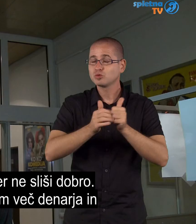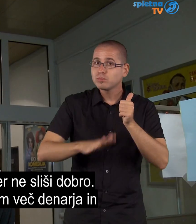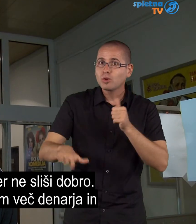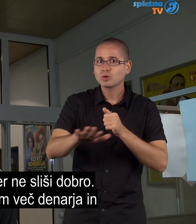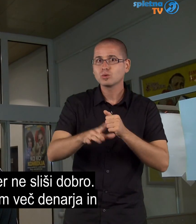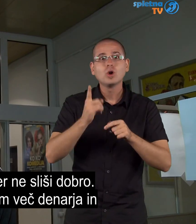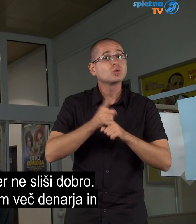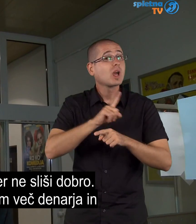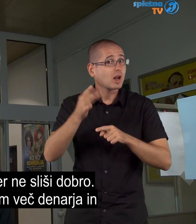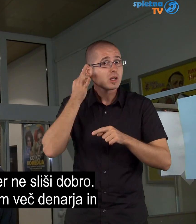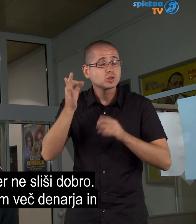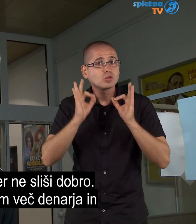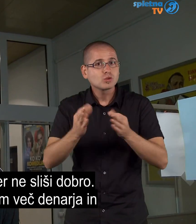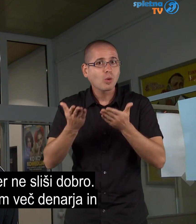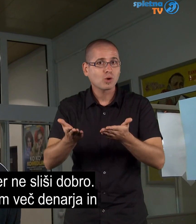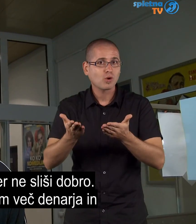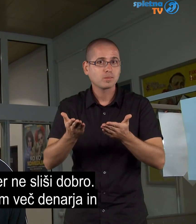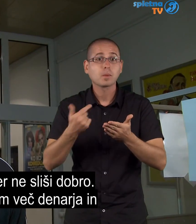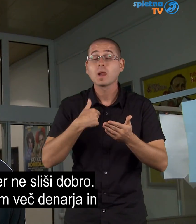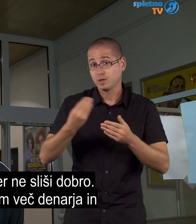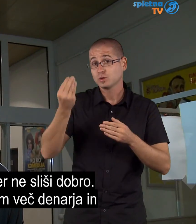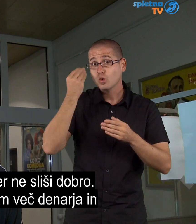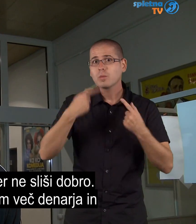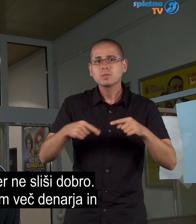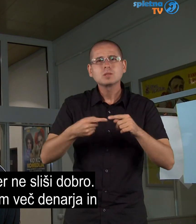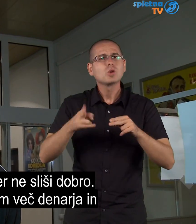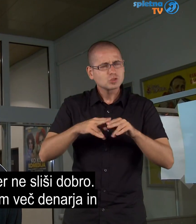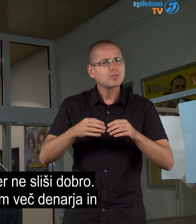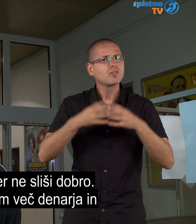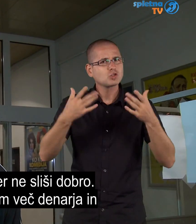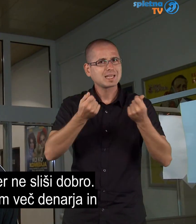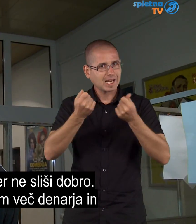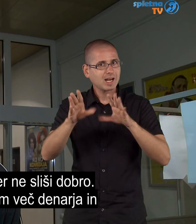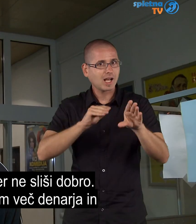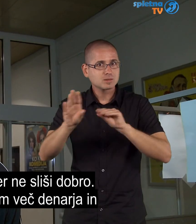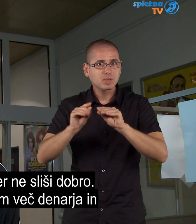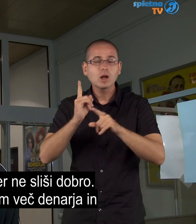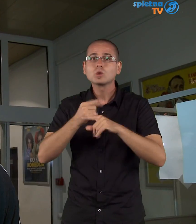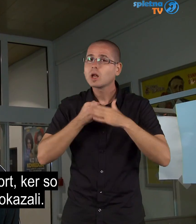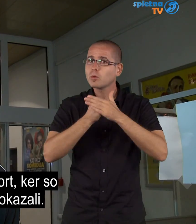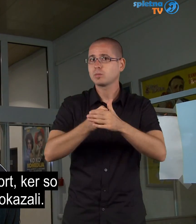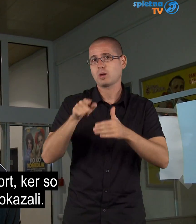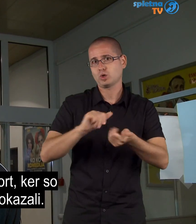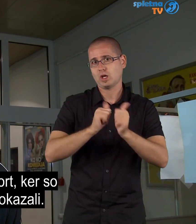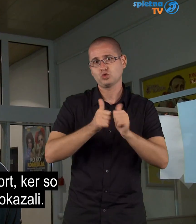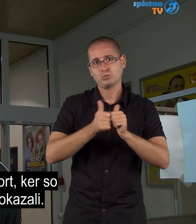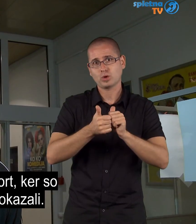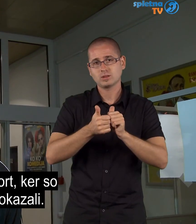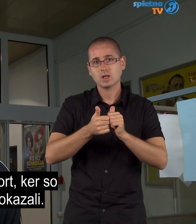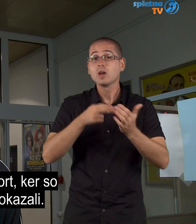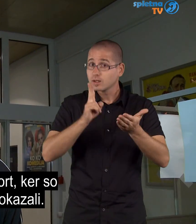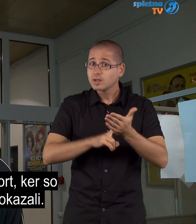športu, tudi ker ne sliši dobro in jaz upam, da smo čim več denarja zbrali, pač pa da podpiramo ta šport,